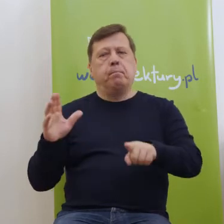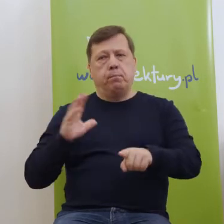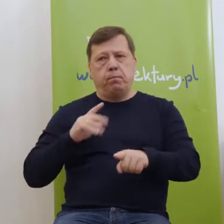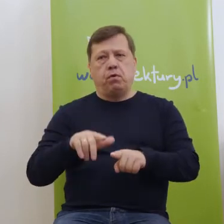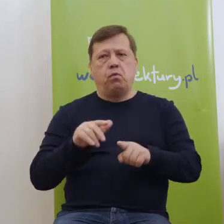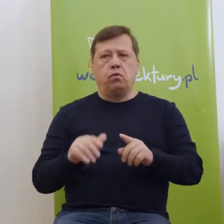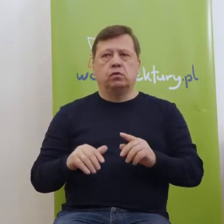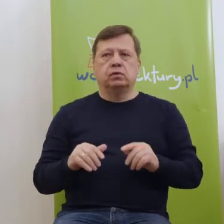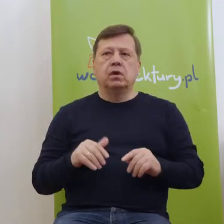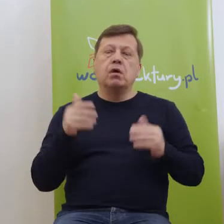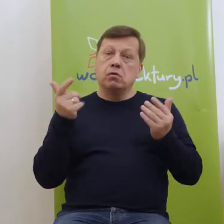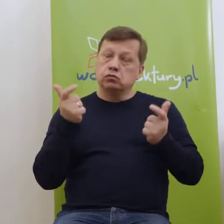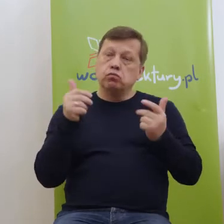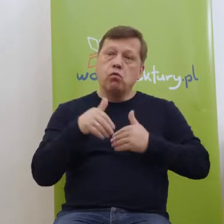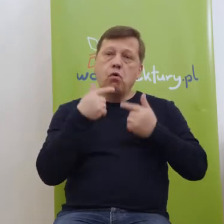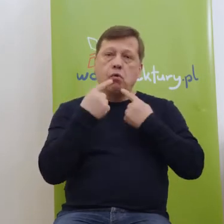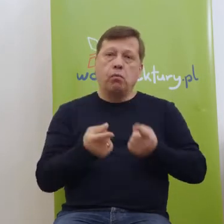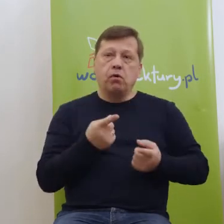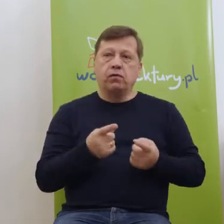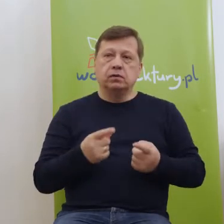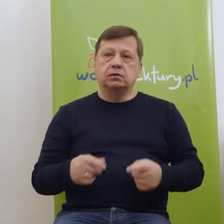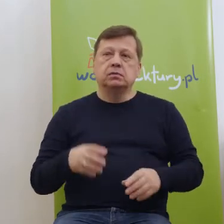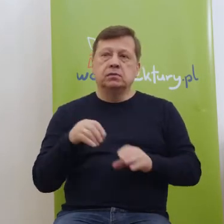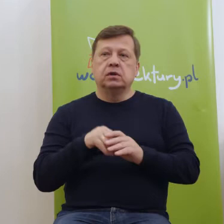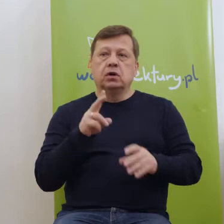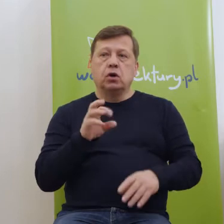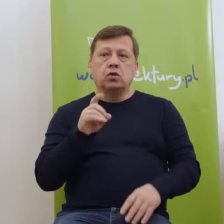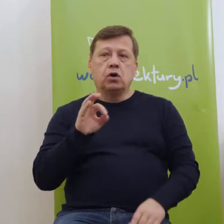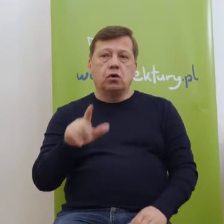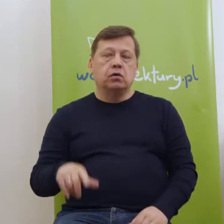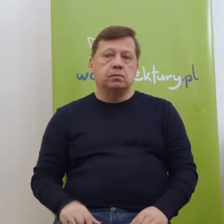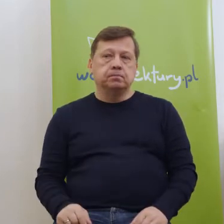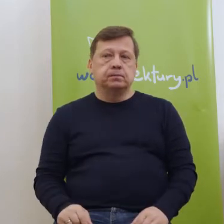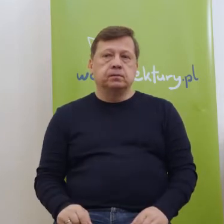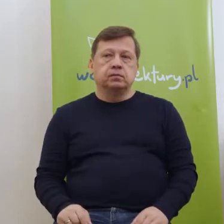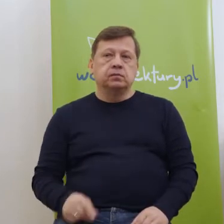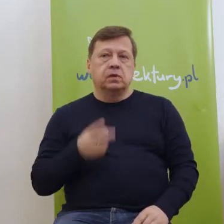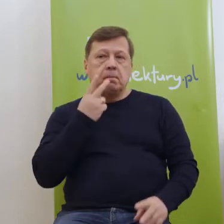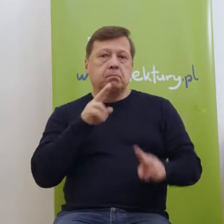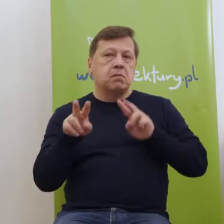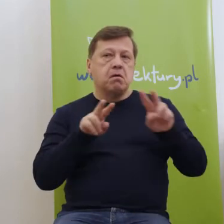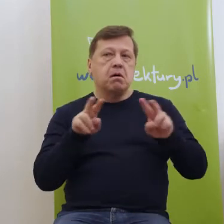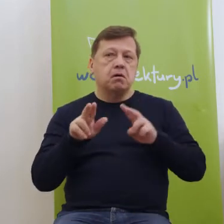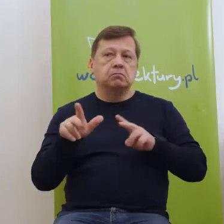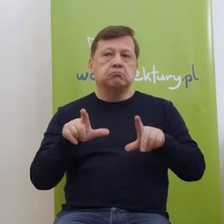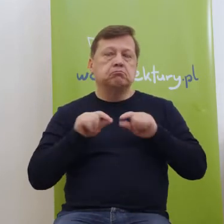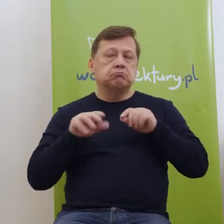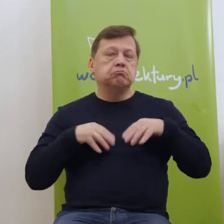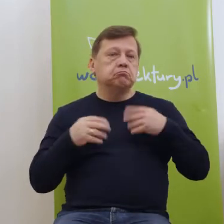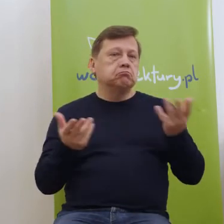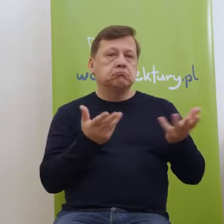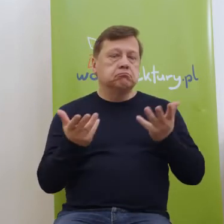o których moglibyśmy powiedzieć, że są konkolem, w zależności od tego, którą perspektywę przyjmiemy. Masz